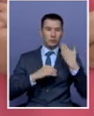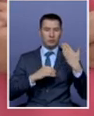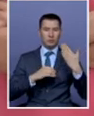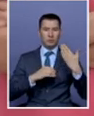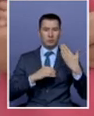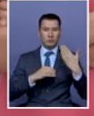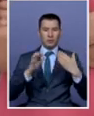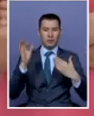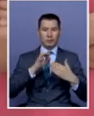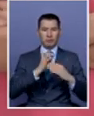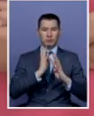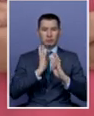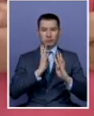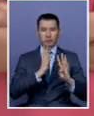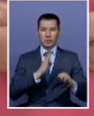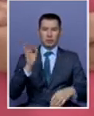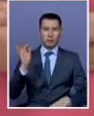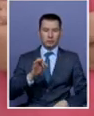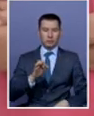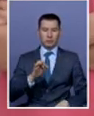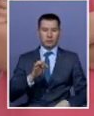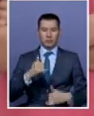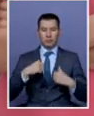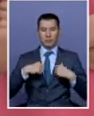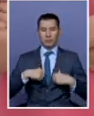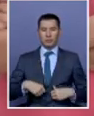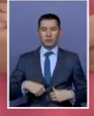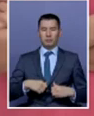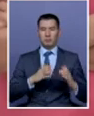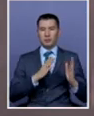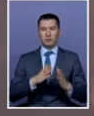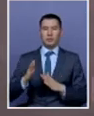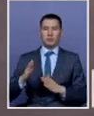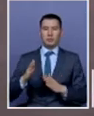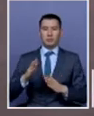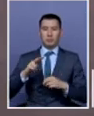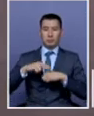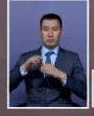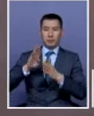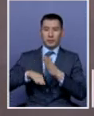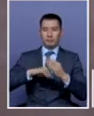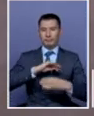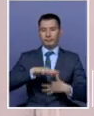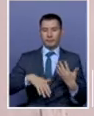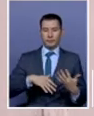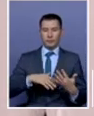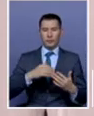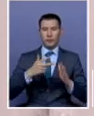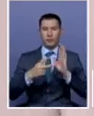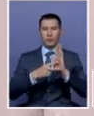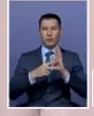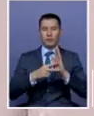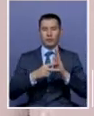перестало. И сразу очередь стала двигаться. Все спокойно, все начали двигаться. Вместе с тем, 8